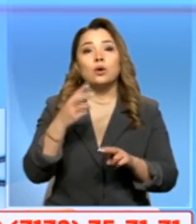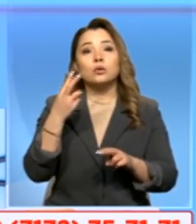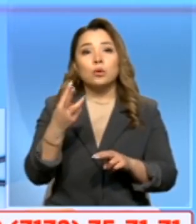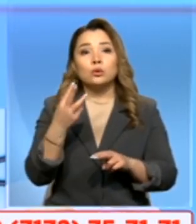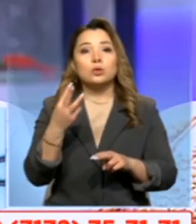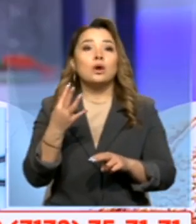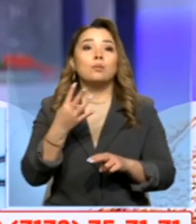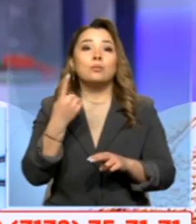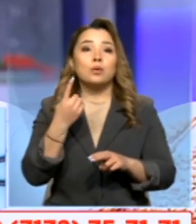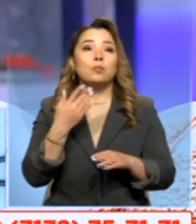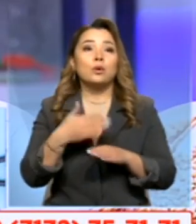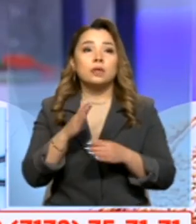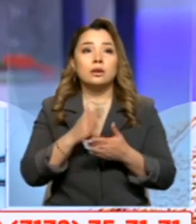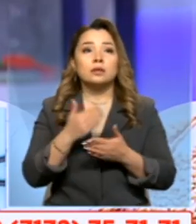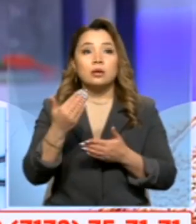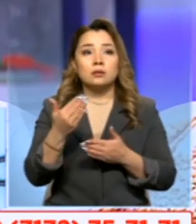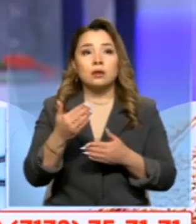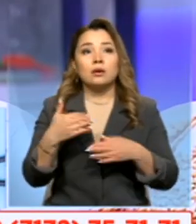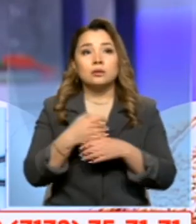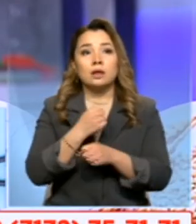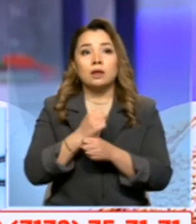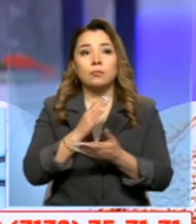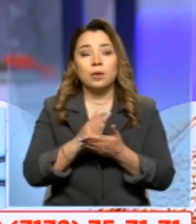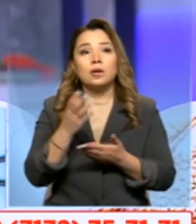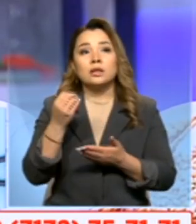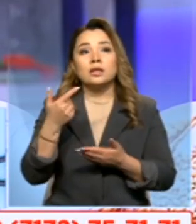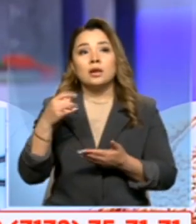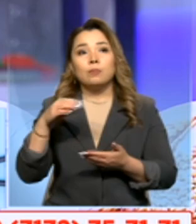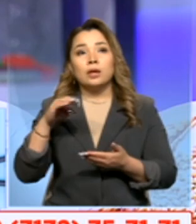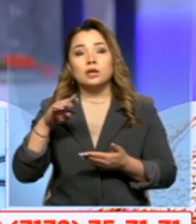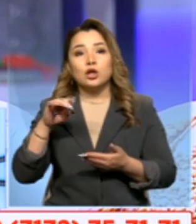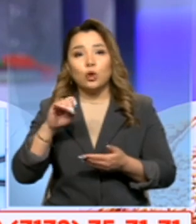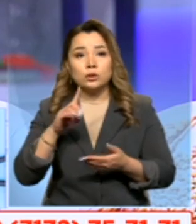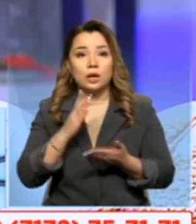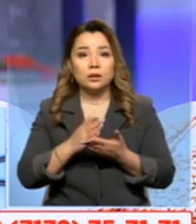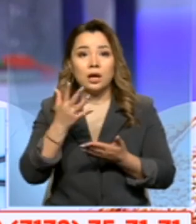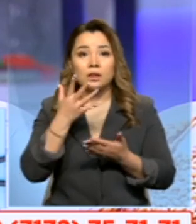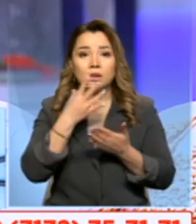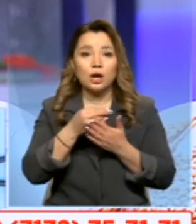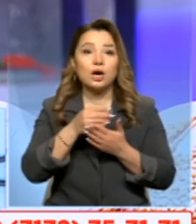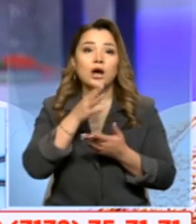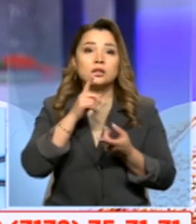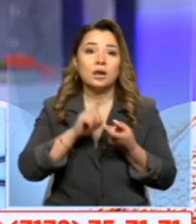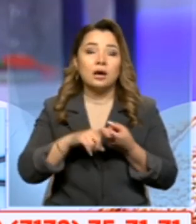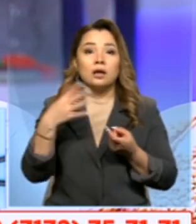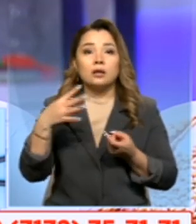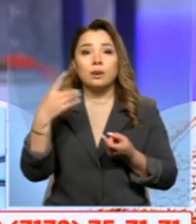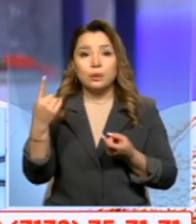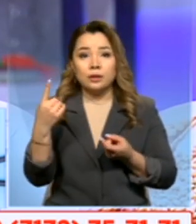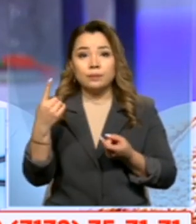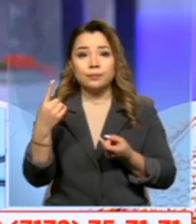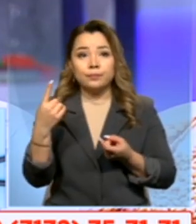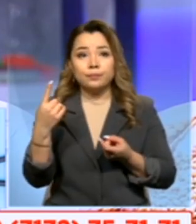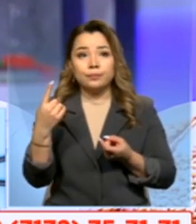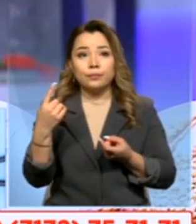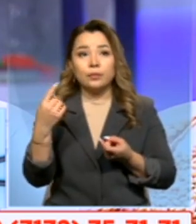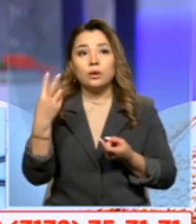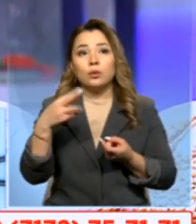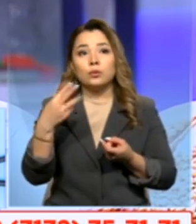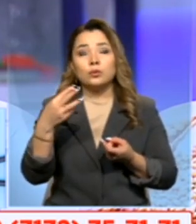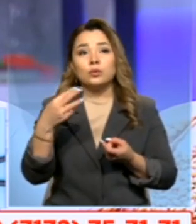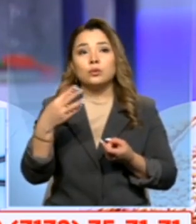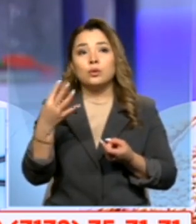бір бөлігі ғана келмей жатыр. И және гипотиреозда енді сіздің жасыңыз 41-де деді бұл кісі. 34